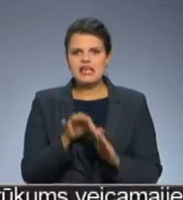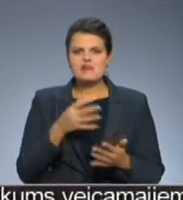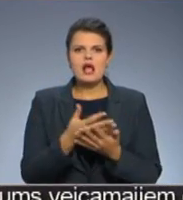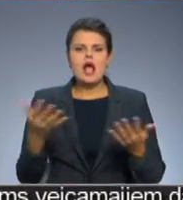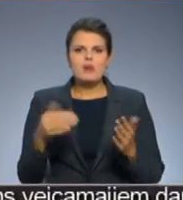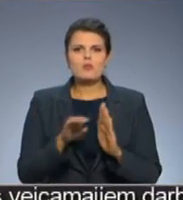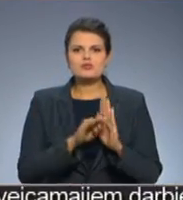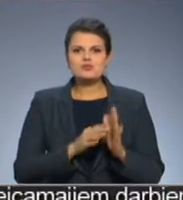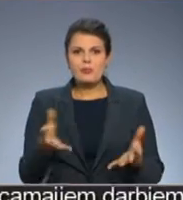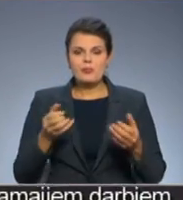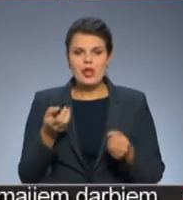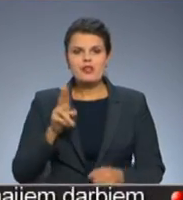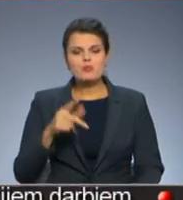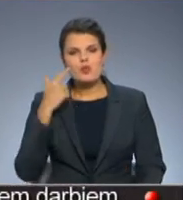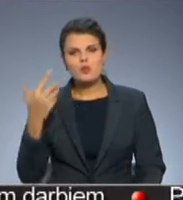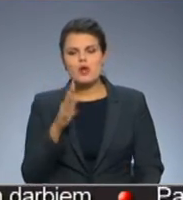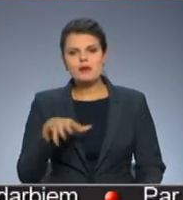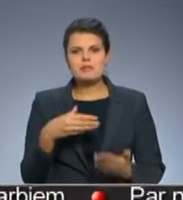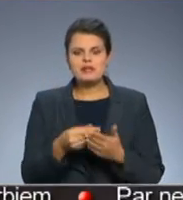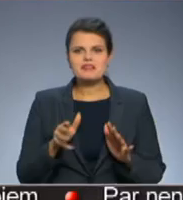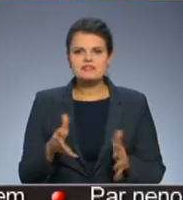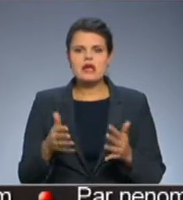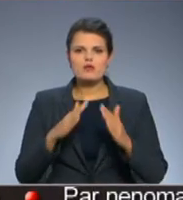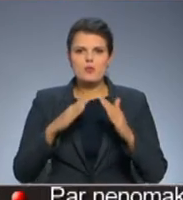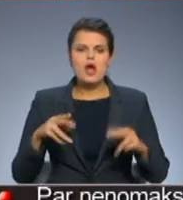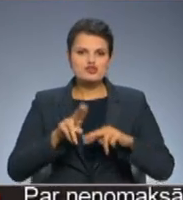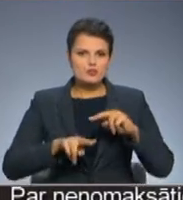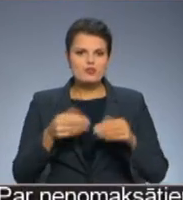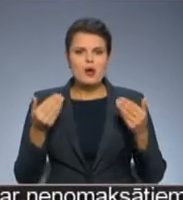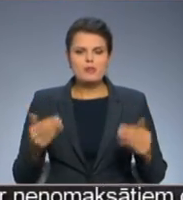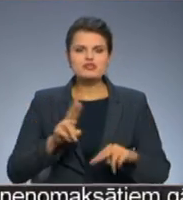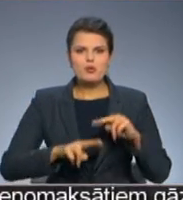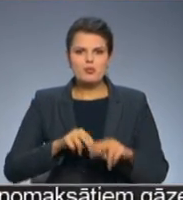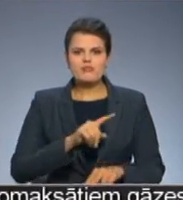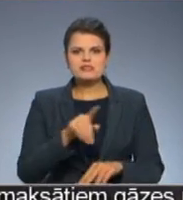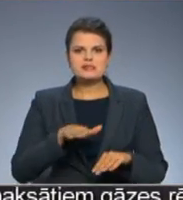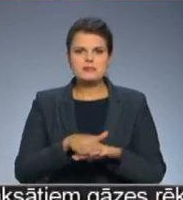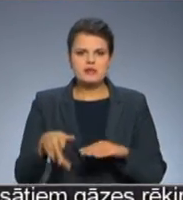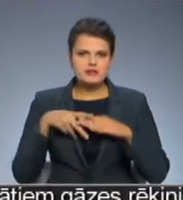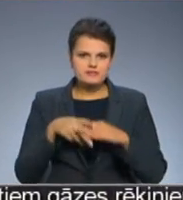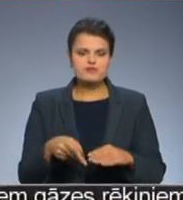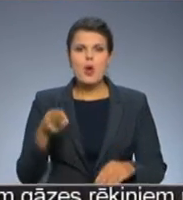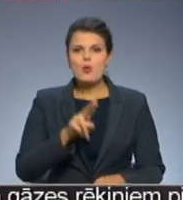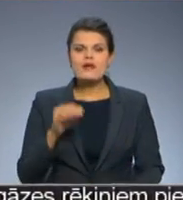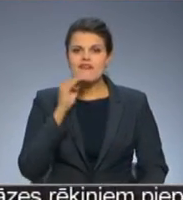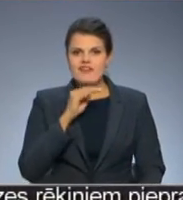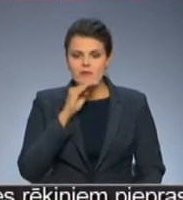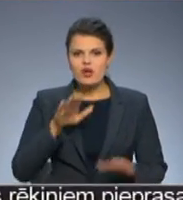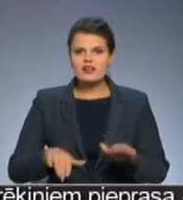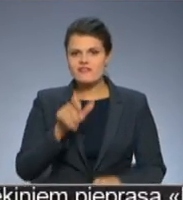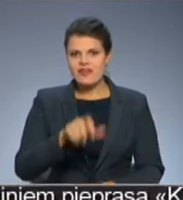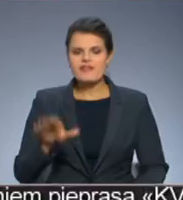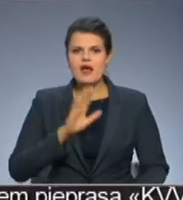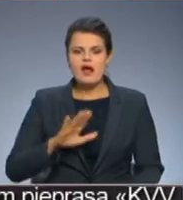jebkuras nosacījumus pieņemt un domāt par savu skatlumājas būvniecību. Pašlaik būvniecība rīta pilnā sparā un jau februārī ugālnieki gaida